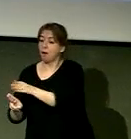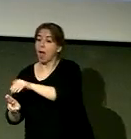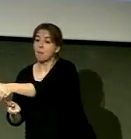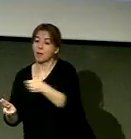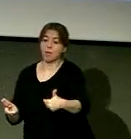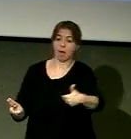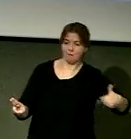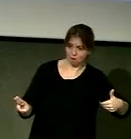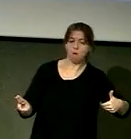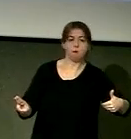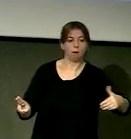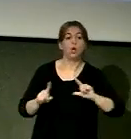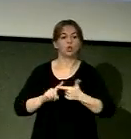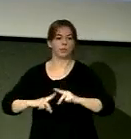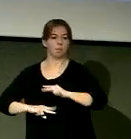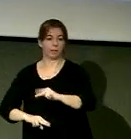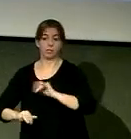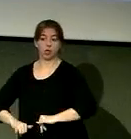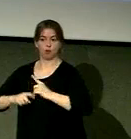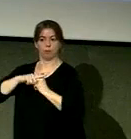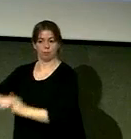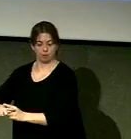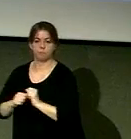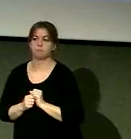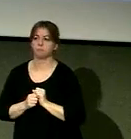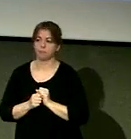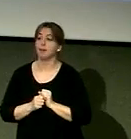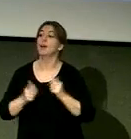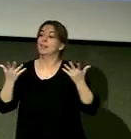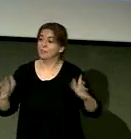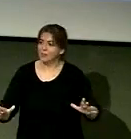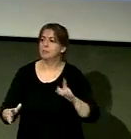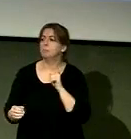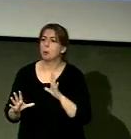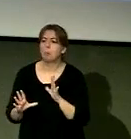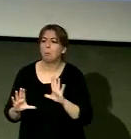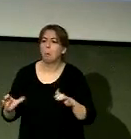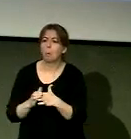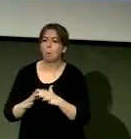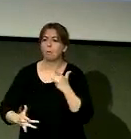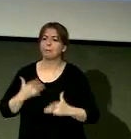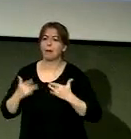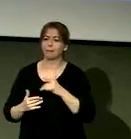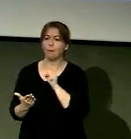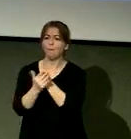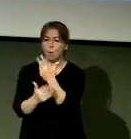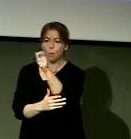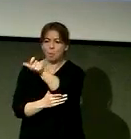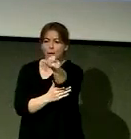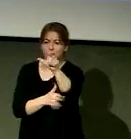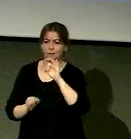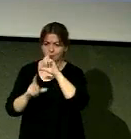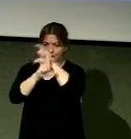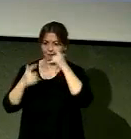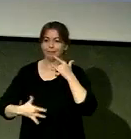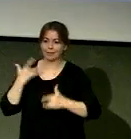Une restitution théâtrale à la suite de ces présentations sera faite par la Cabale, voilà, qui écoute juste derrière. Et vous